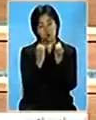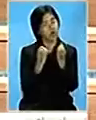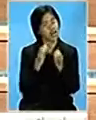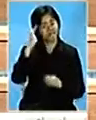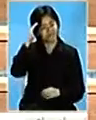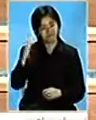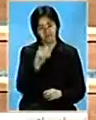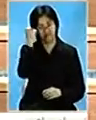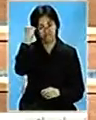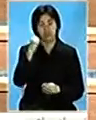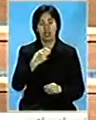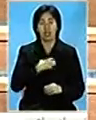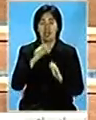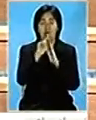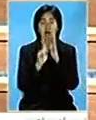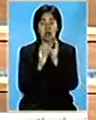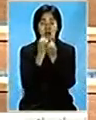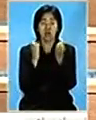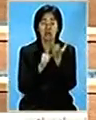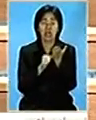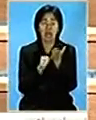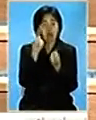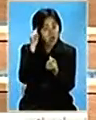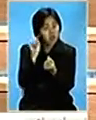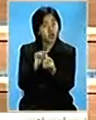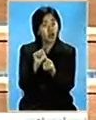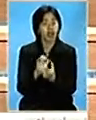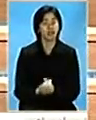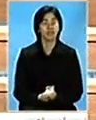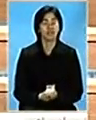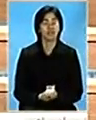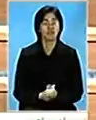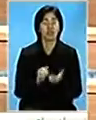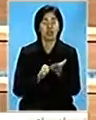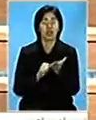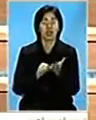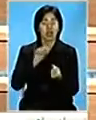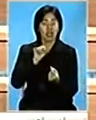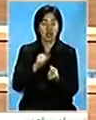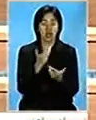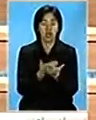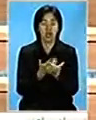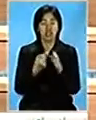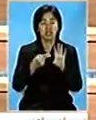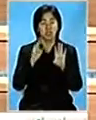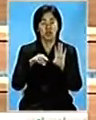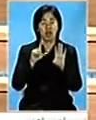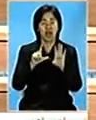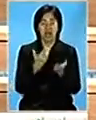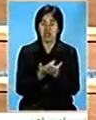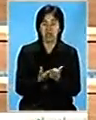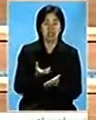และที่จะแก้ไขรัฐธรรมนูญเขาแก้ไขเพื่อใครครับท่านประธานก็แก้ไขเพื่อที่จะคืนเงิน 46,000 ล้านให้กับคนบางค